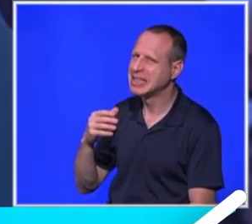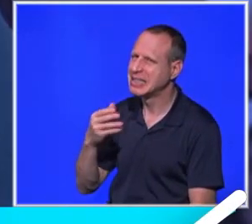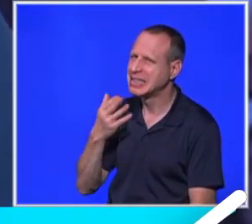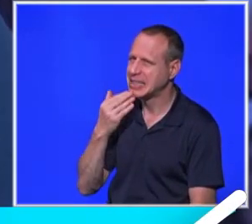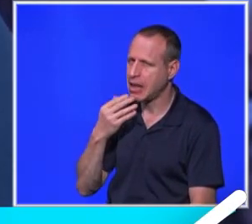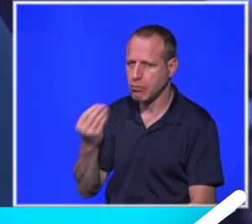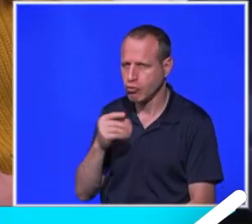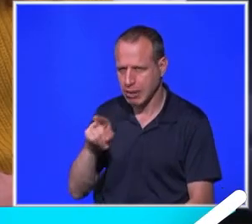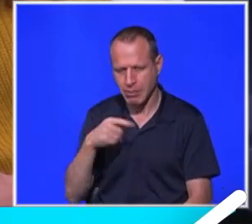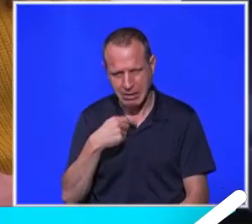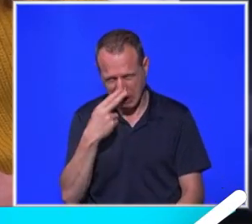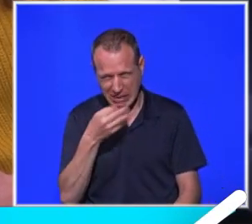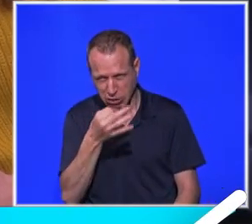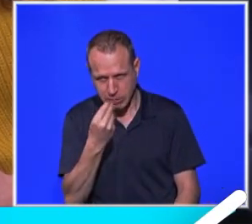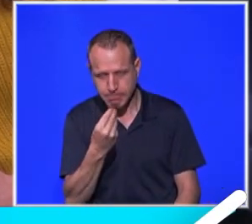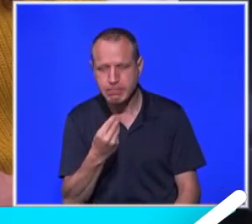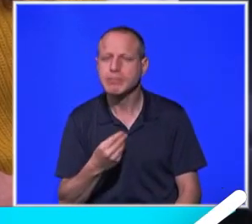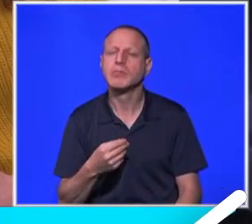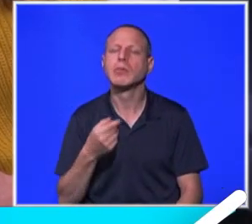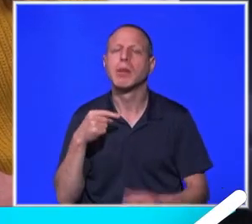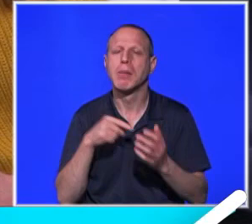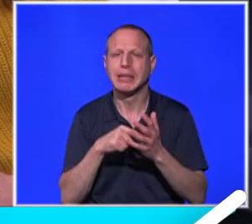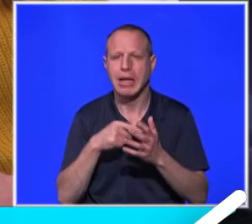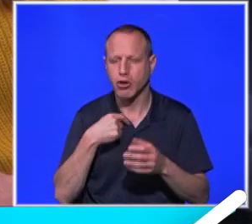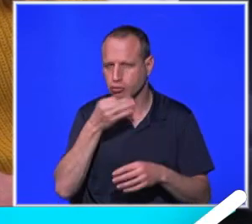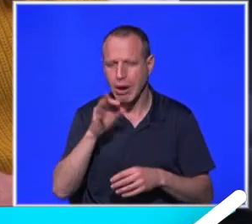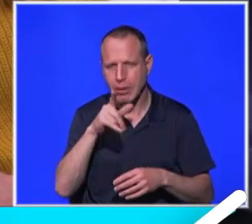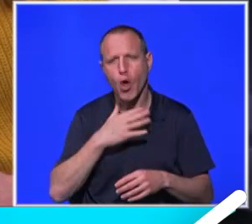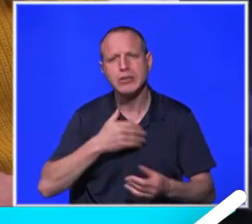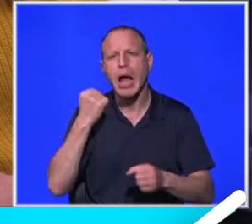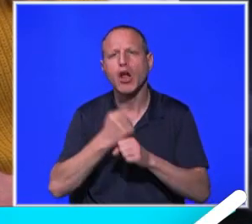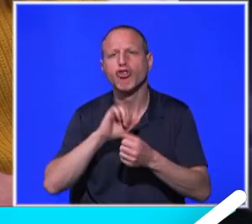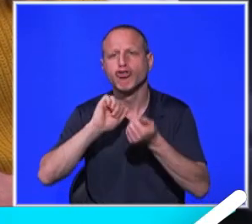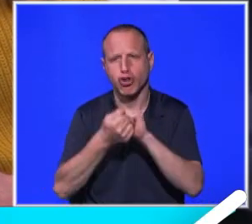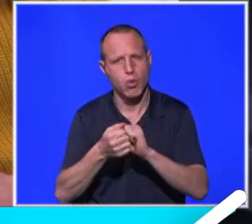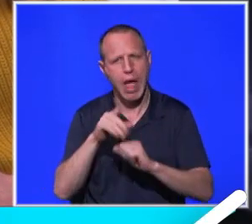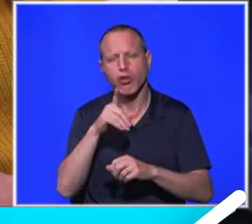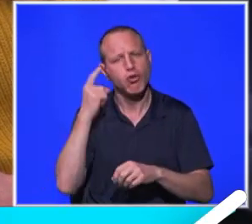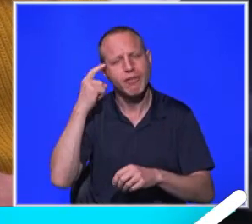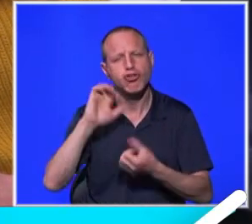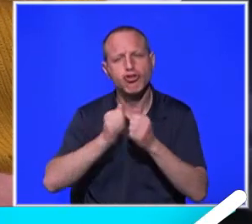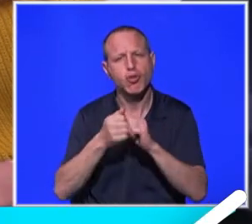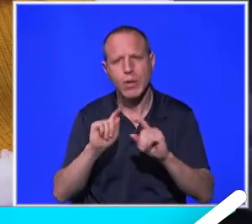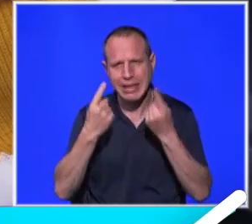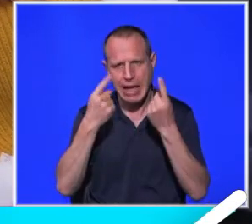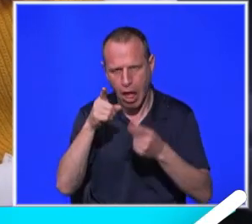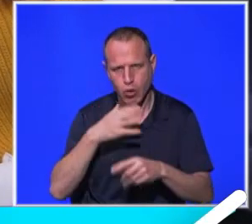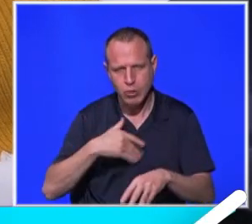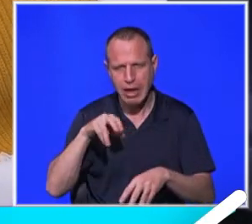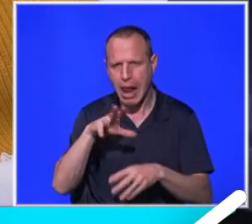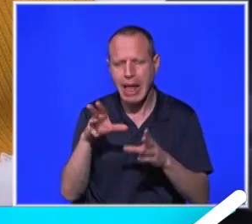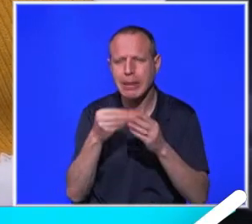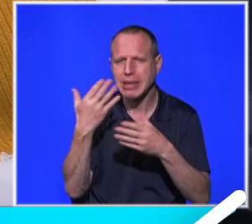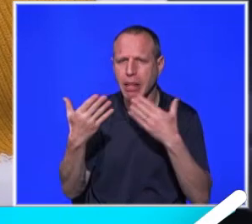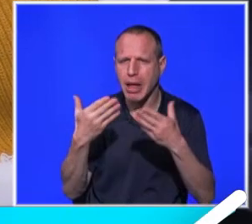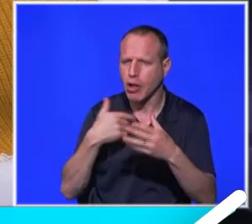אעשה... ולכן אני שואל, אם את רוצה לעשות שינוי, איך את חושבת שהשינוי הזה יקרה? את רוצה ללכת איתם יד ביד וחושבת